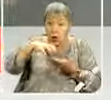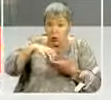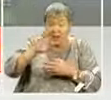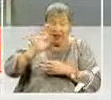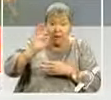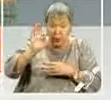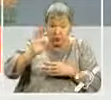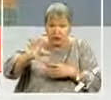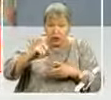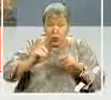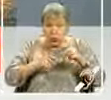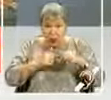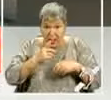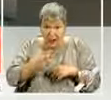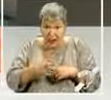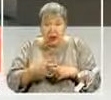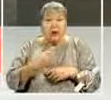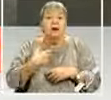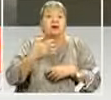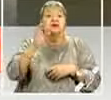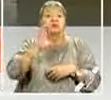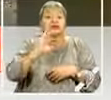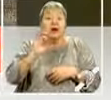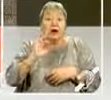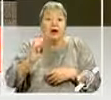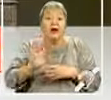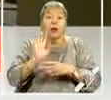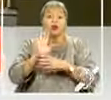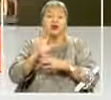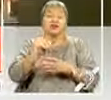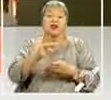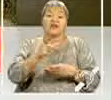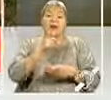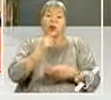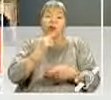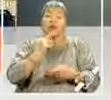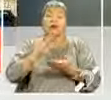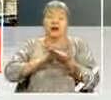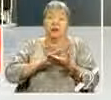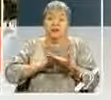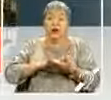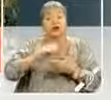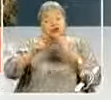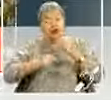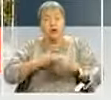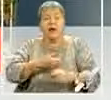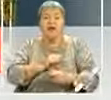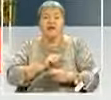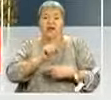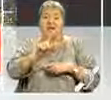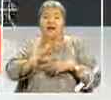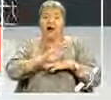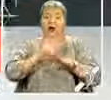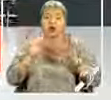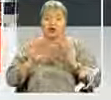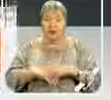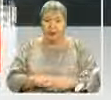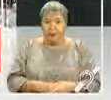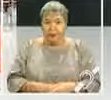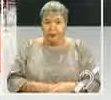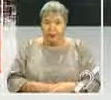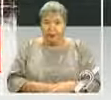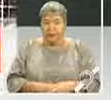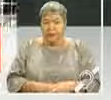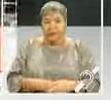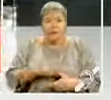deșeurilor sunt reglementate prin această autorizație și vor fi verificate cu strictețe. Ce risc de poluare este pentru cei care locuiesc